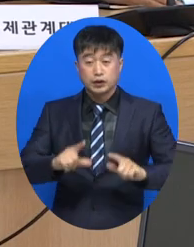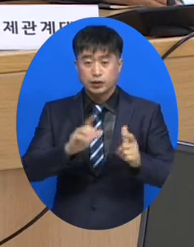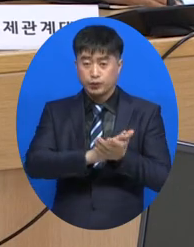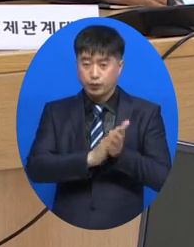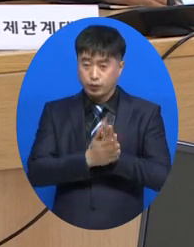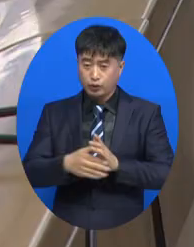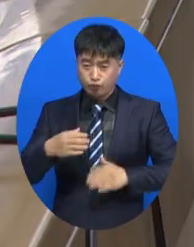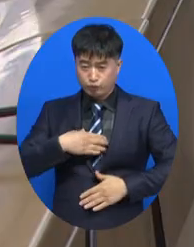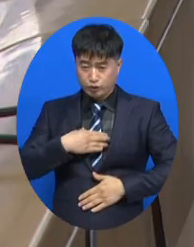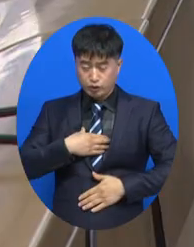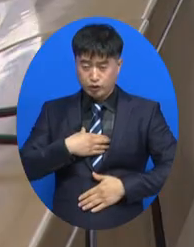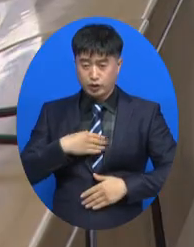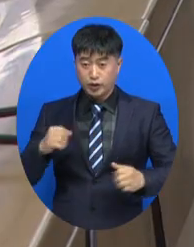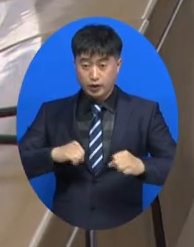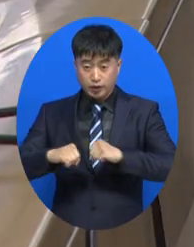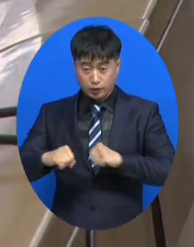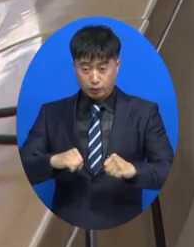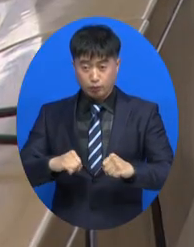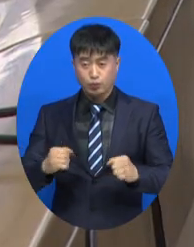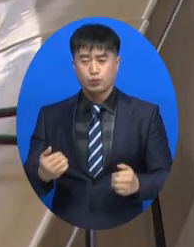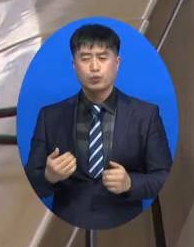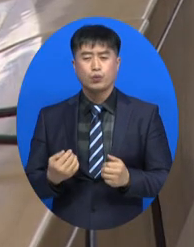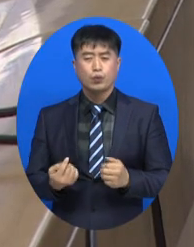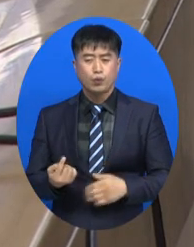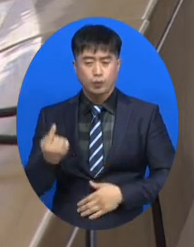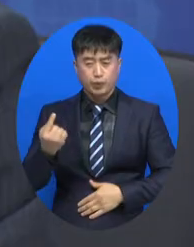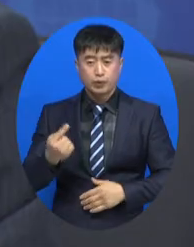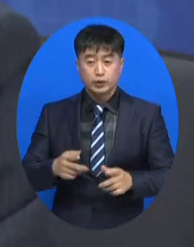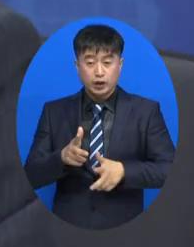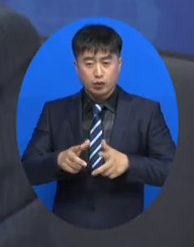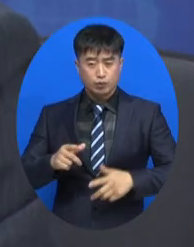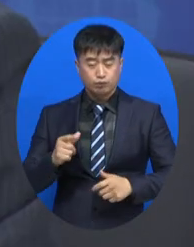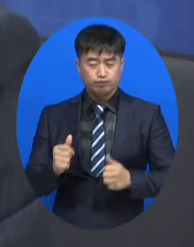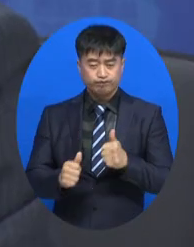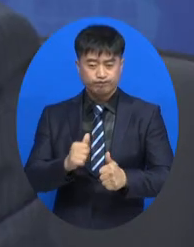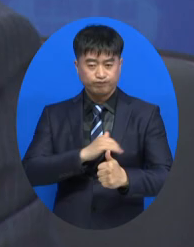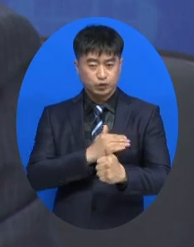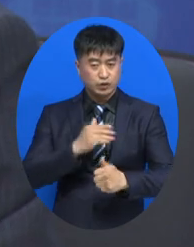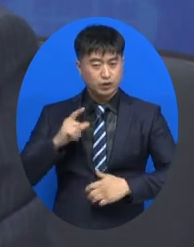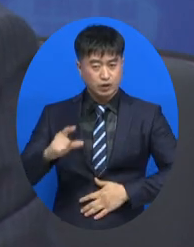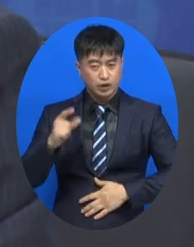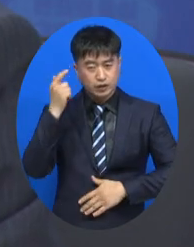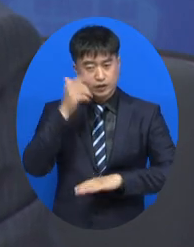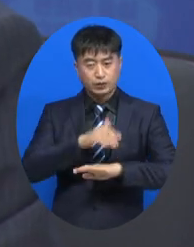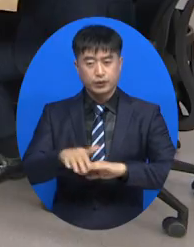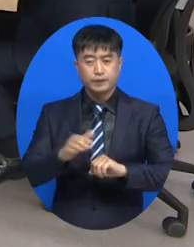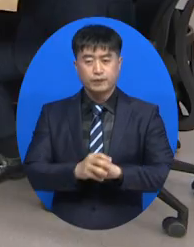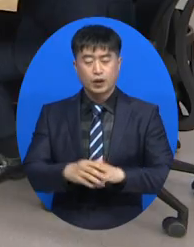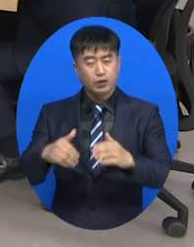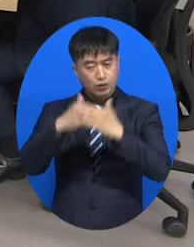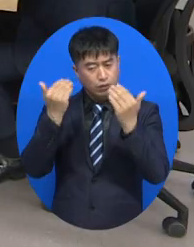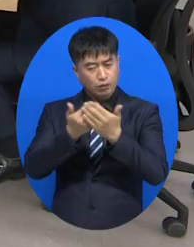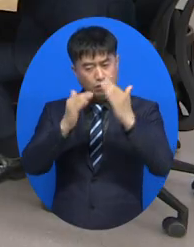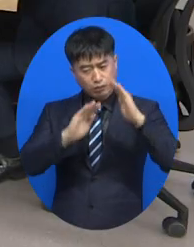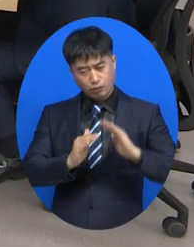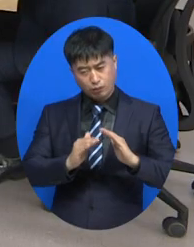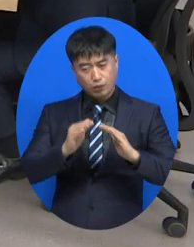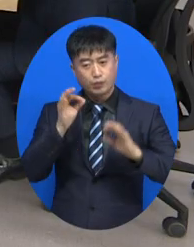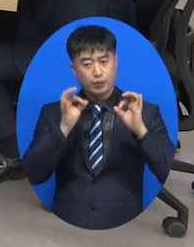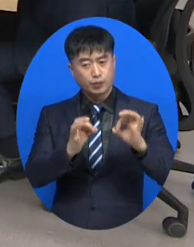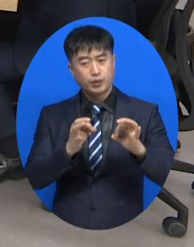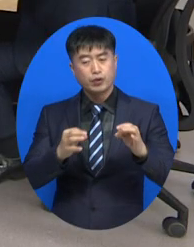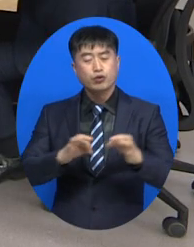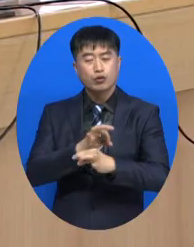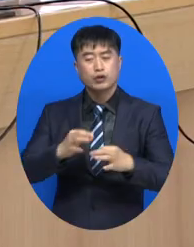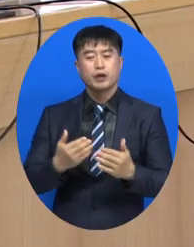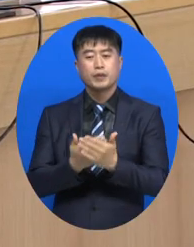대응력을 높이고 탄소 중립 실천으로 산업 경쟁력을 강화한다는 구상입니다. 전체적으로 살펴보면